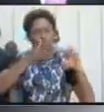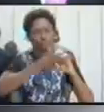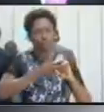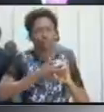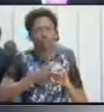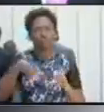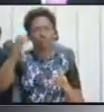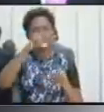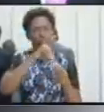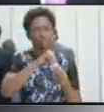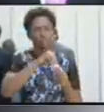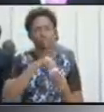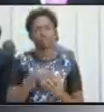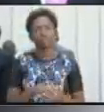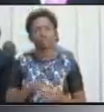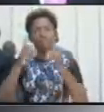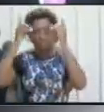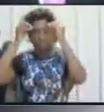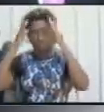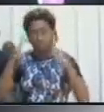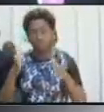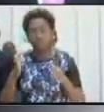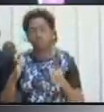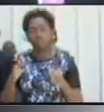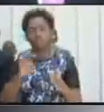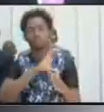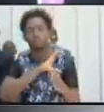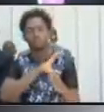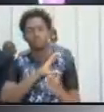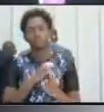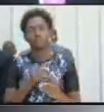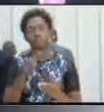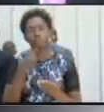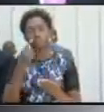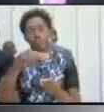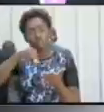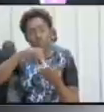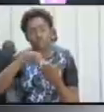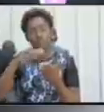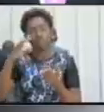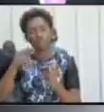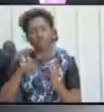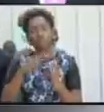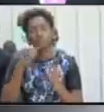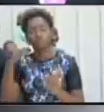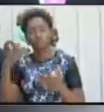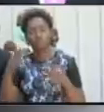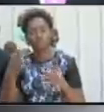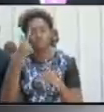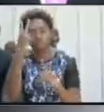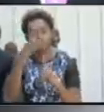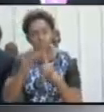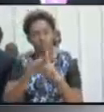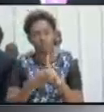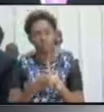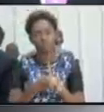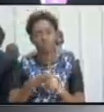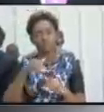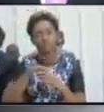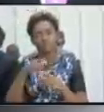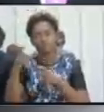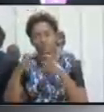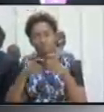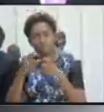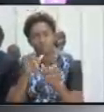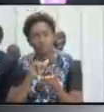le directeur général de police qui confirme que le commencé d'ailleurs, et ceci depuis plus de 2 mois, avec contrôle interne